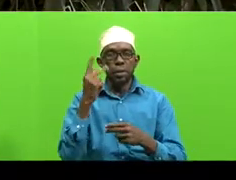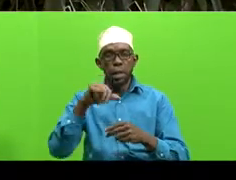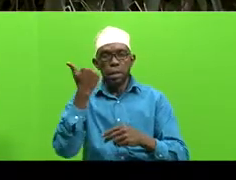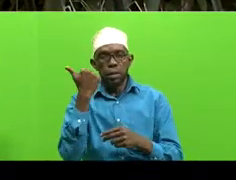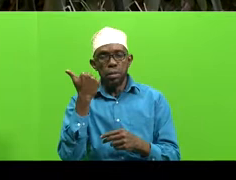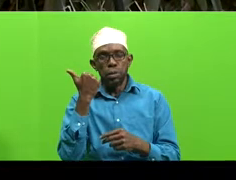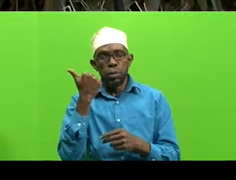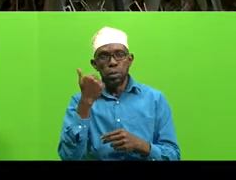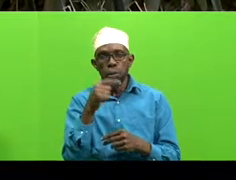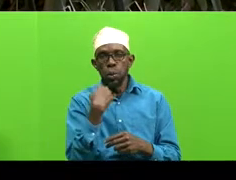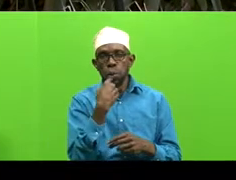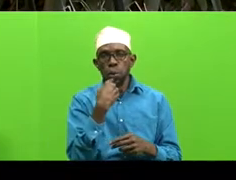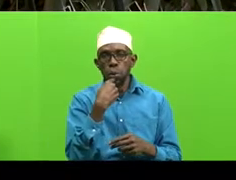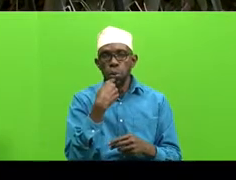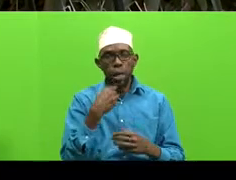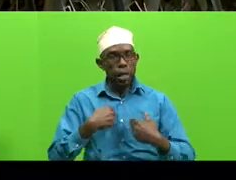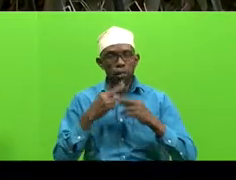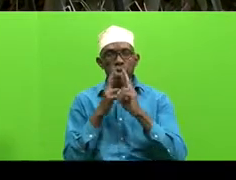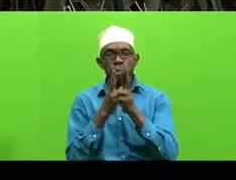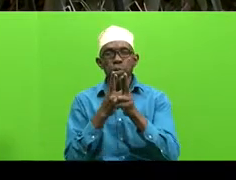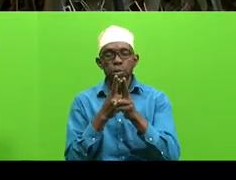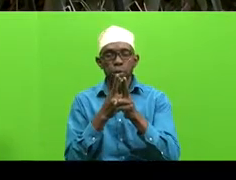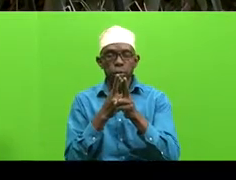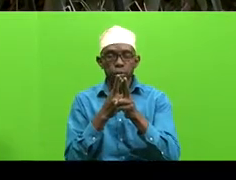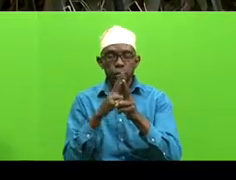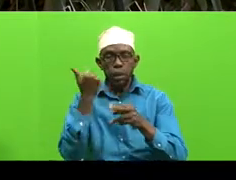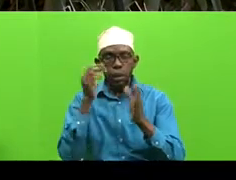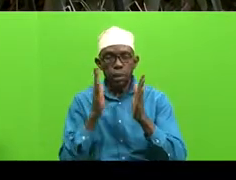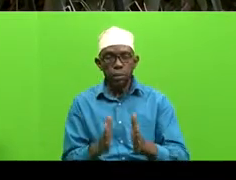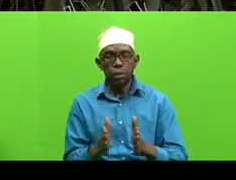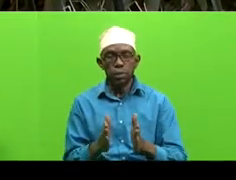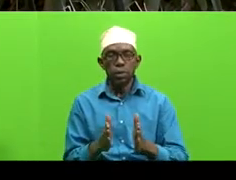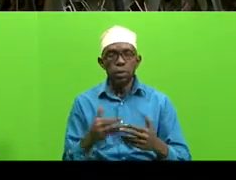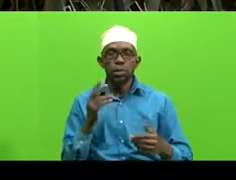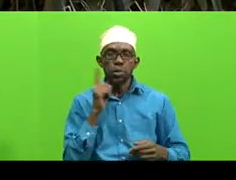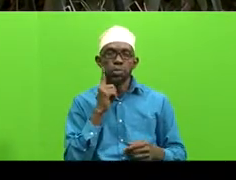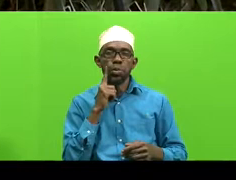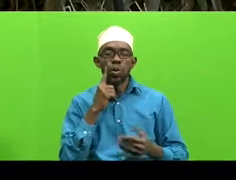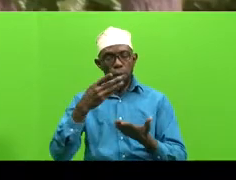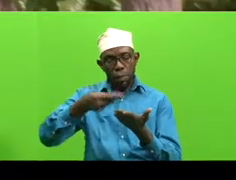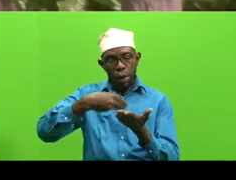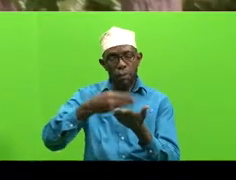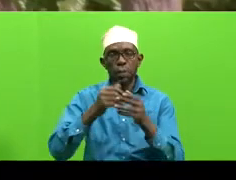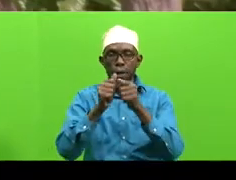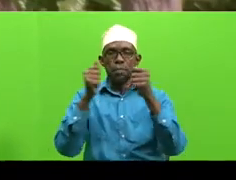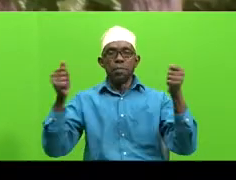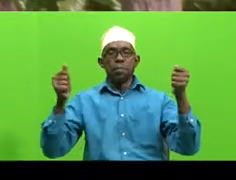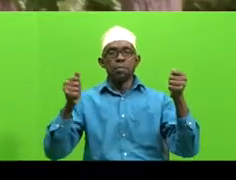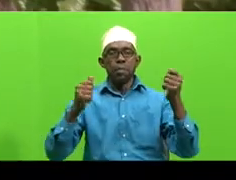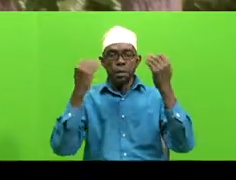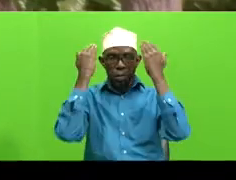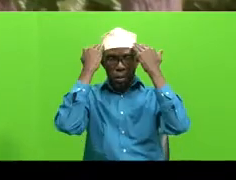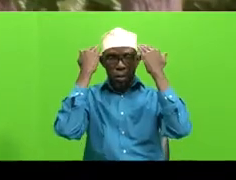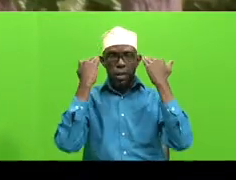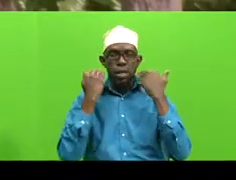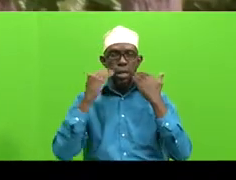ambao wana habari ambazo wanatakazi wafikia watu fulani, anajua kesho gazeti itanunuliwa sana, manake labda mahakama ya juu